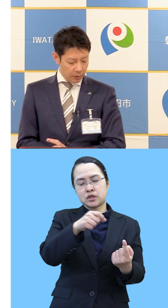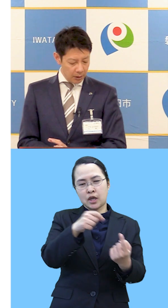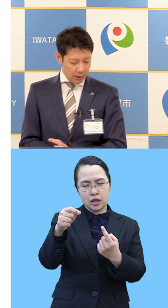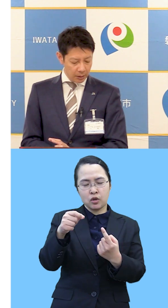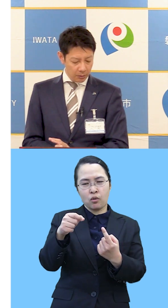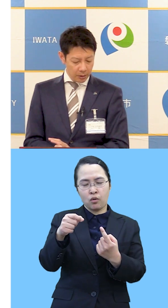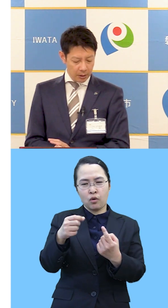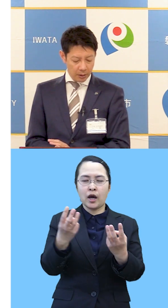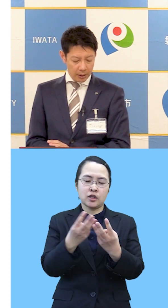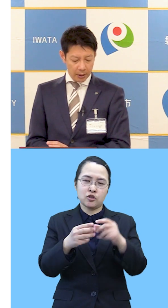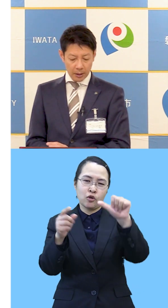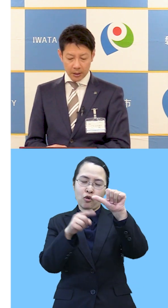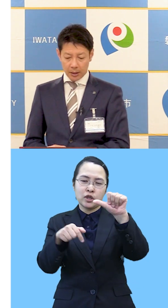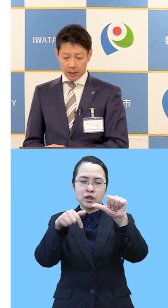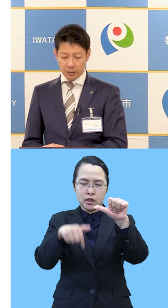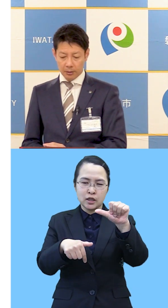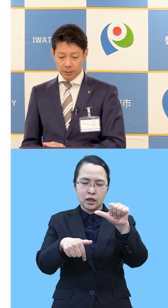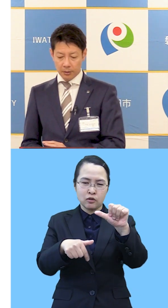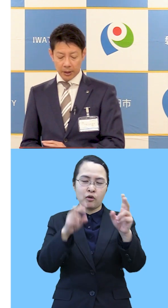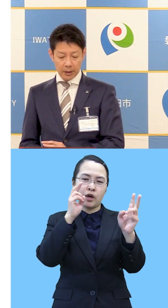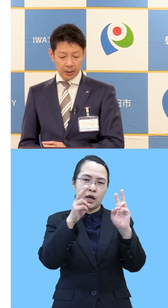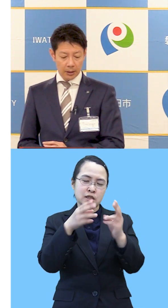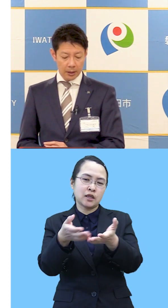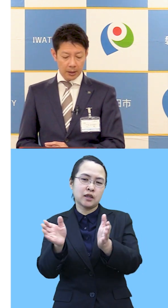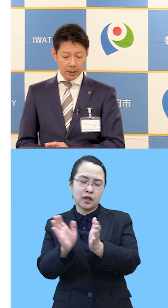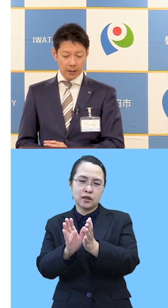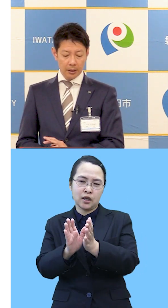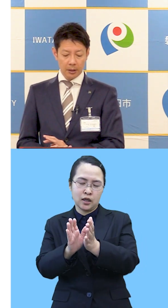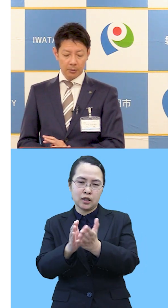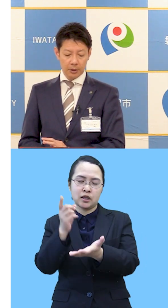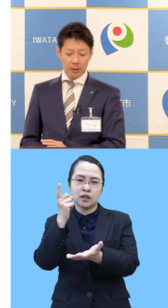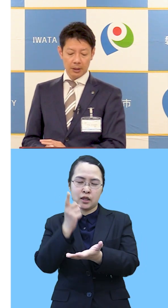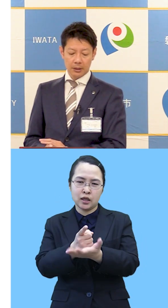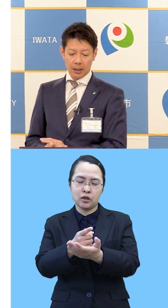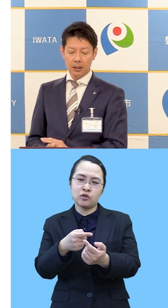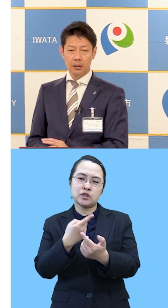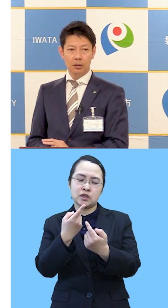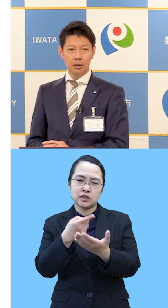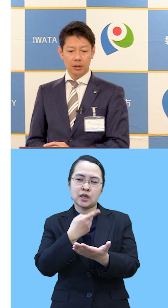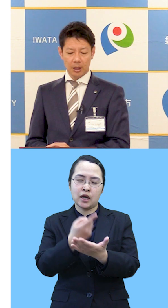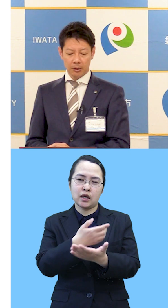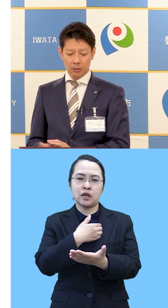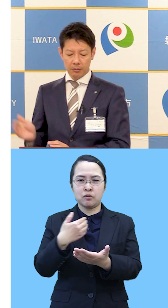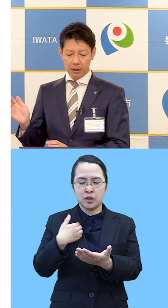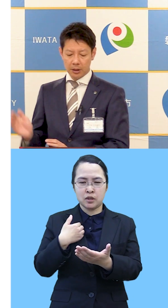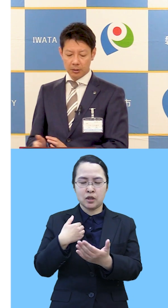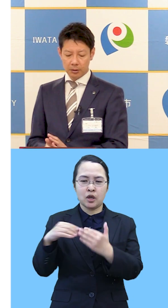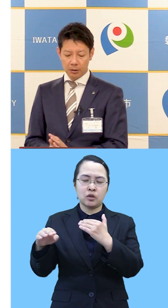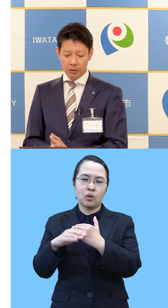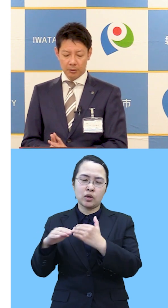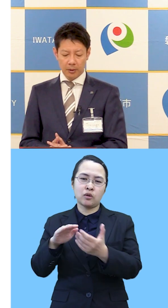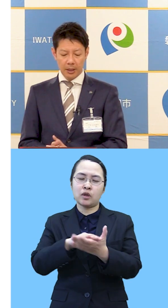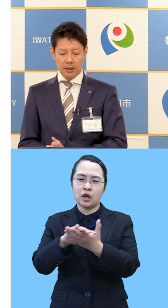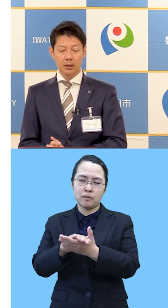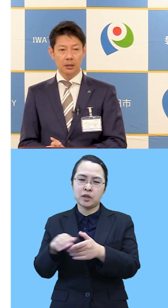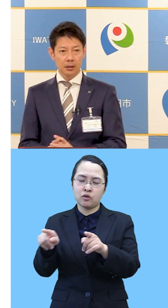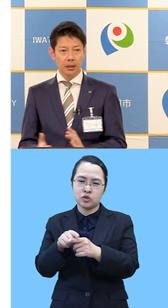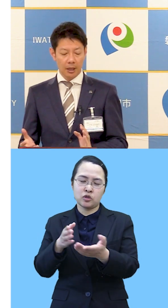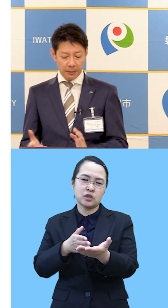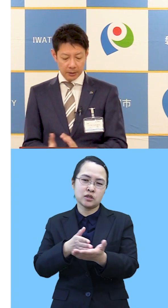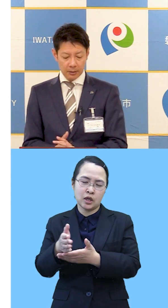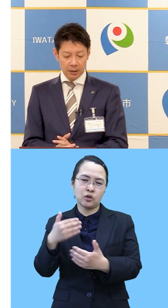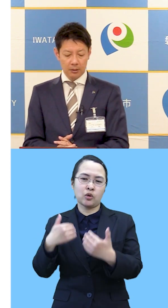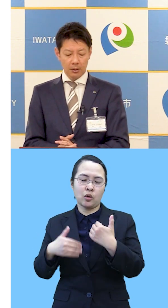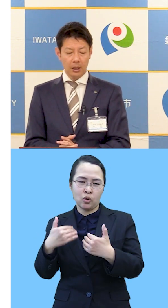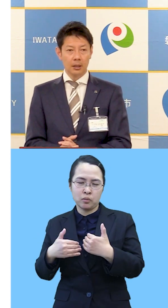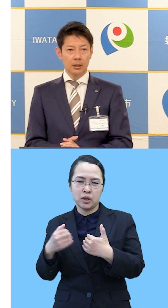採用5人以下の企業や団体に限るようなやり方で考えていきたいと思ってますが、同期の仲間と共にスタートする喜びを分かち合ったりですね、